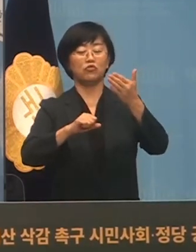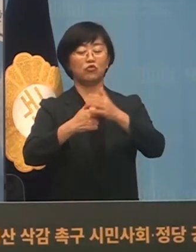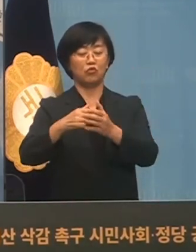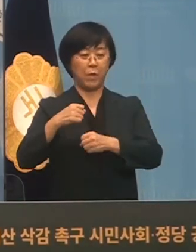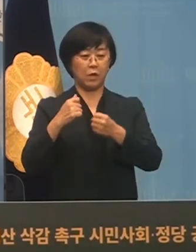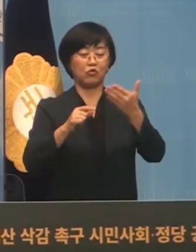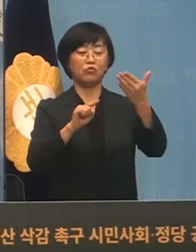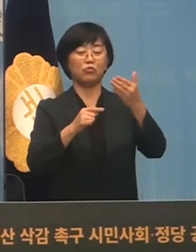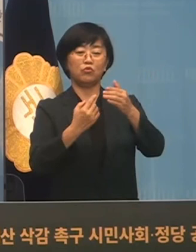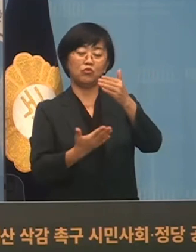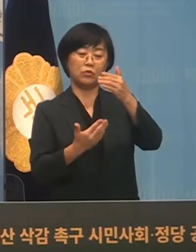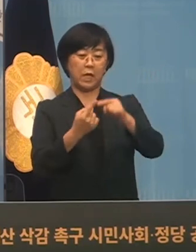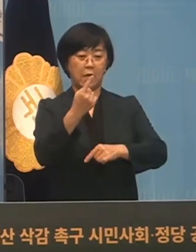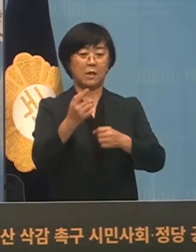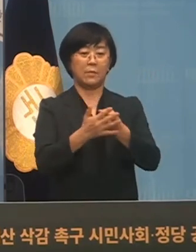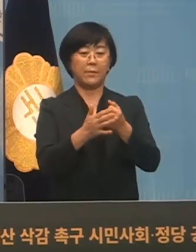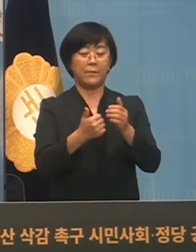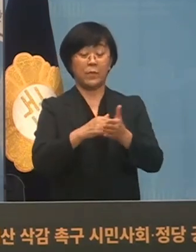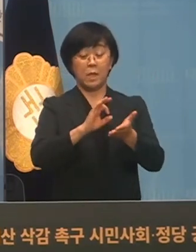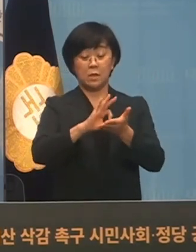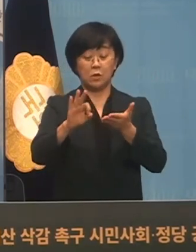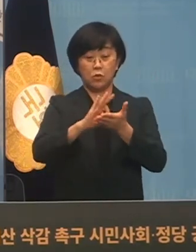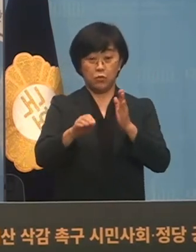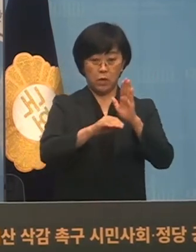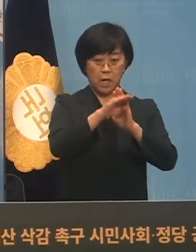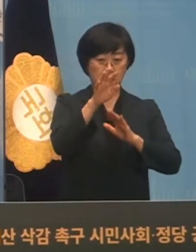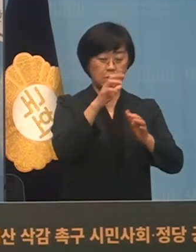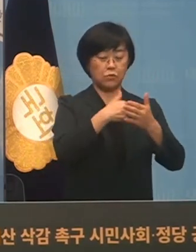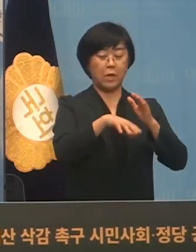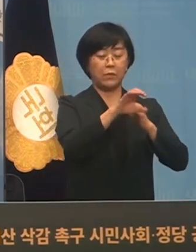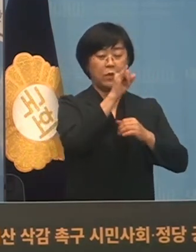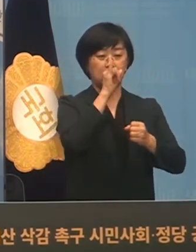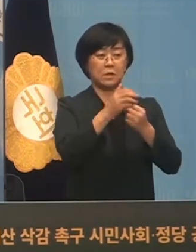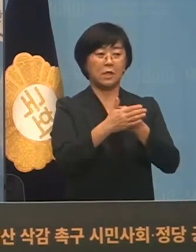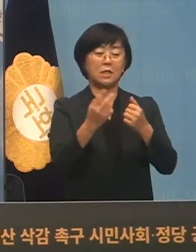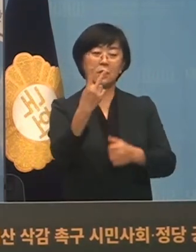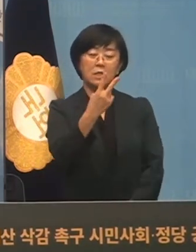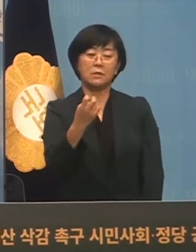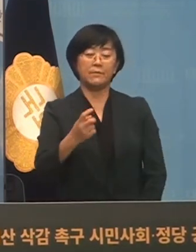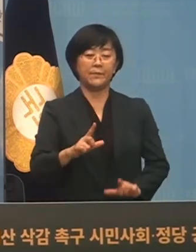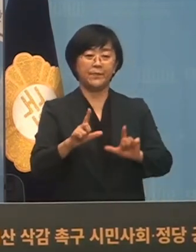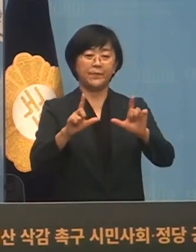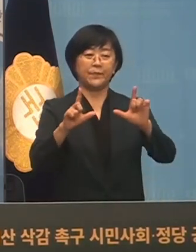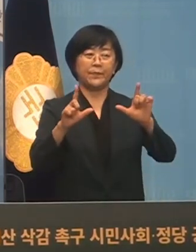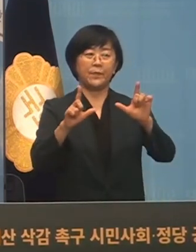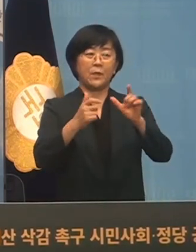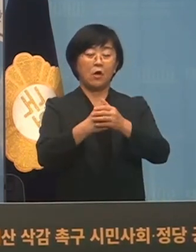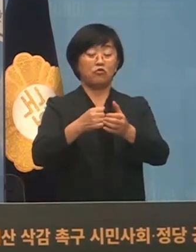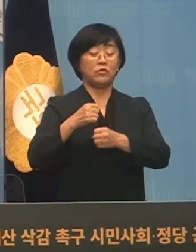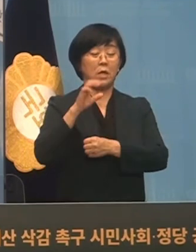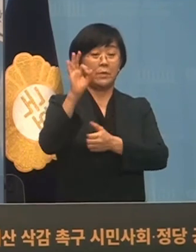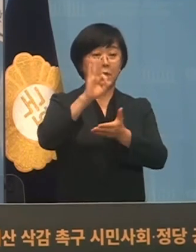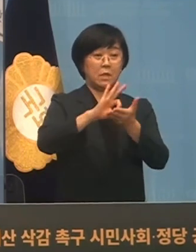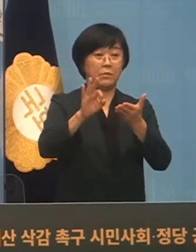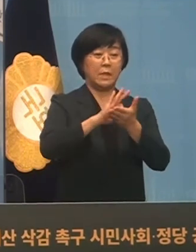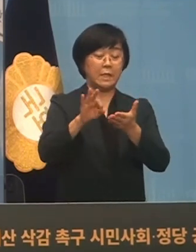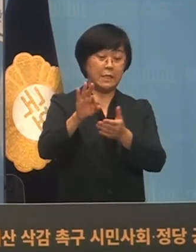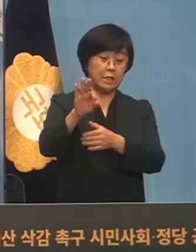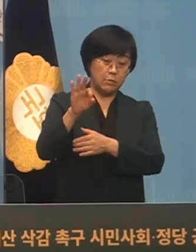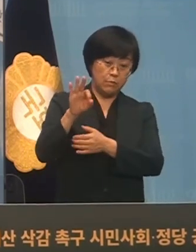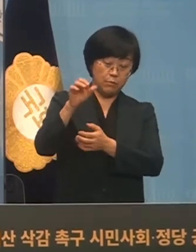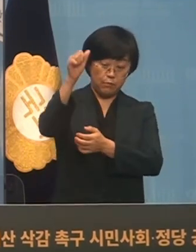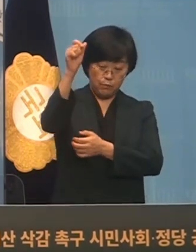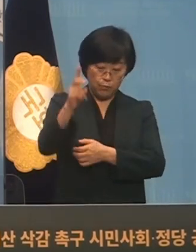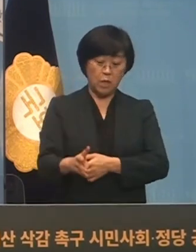이미 남한의 군사력과 국방비 지출은 독하들 압도하고 있습니다. 2020년 전 세계 군사비 지출 10위를 기록한